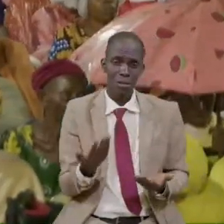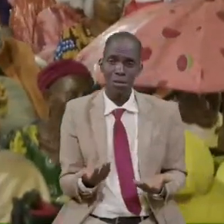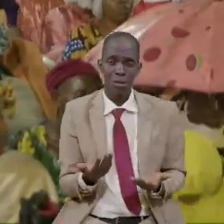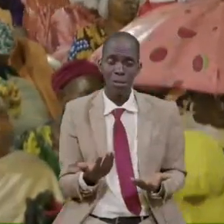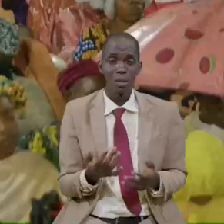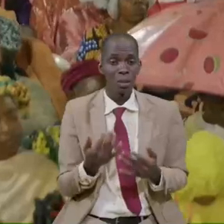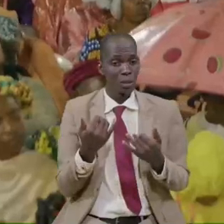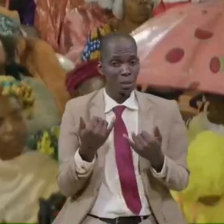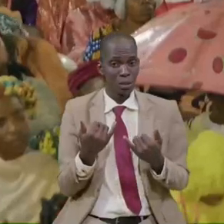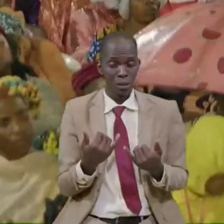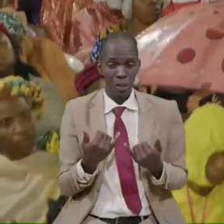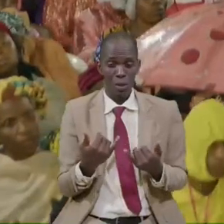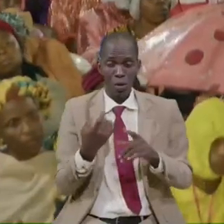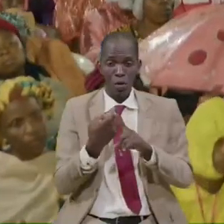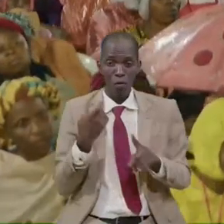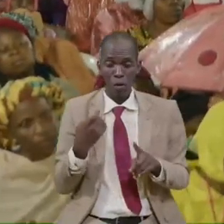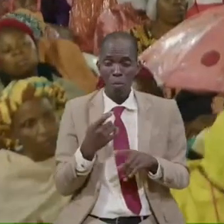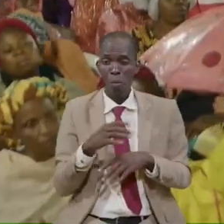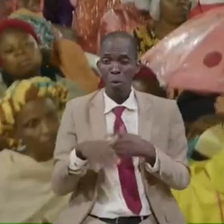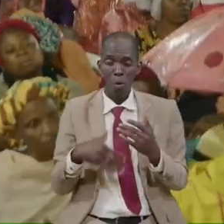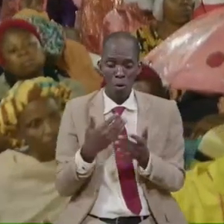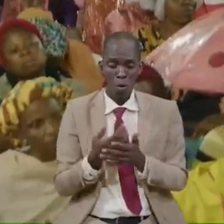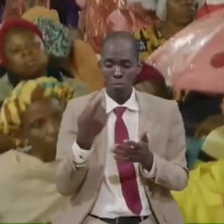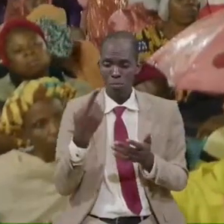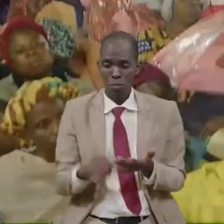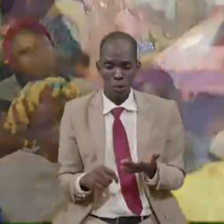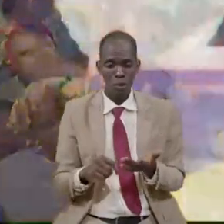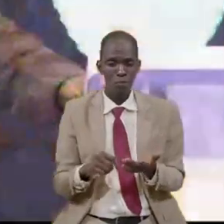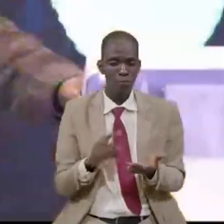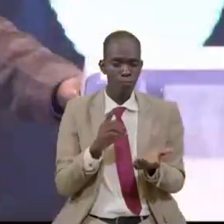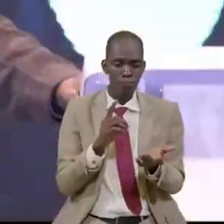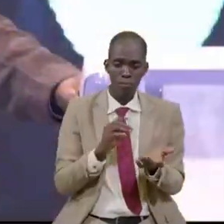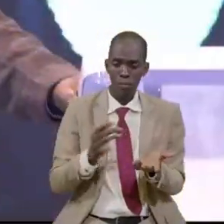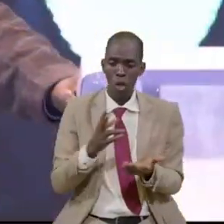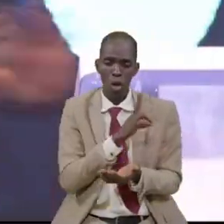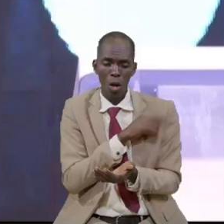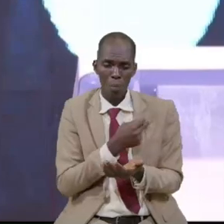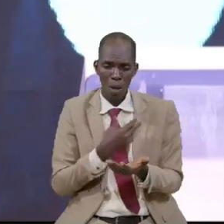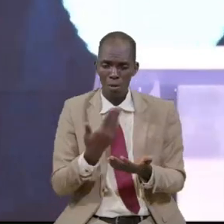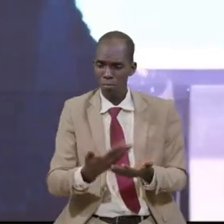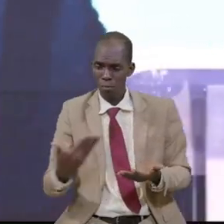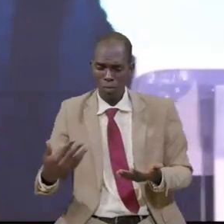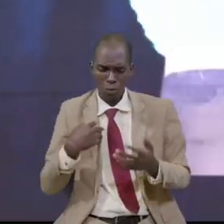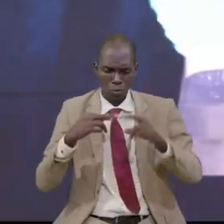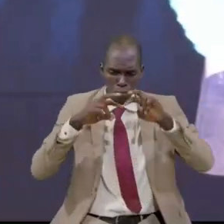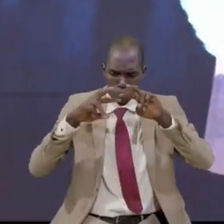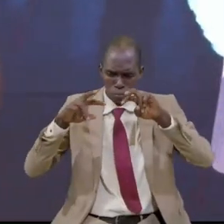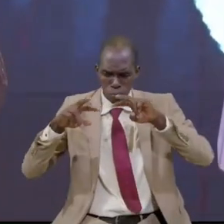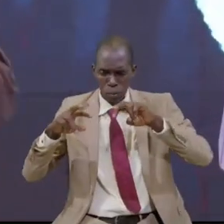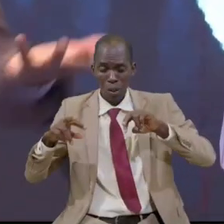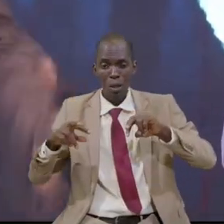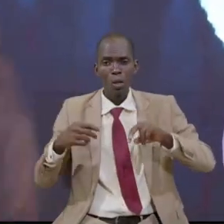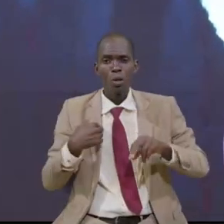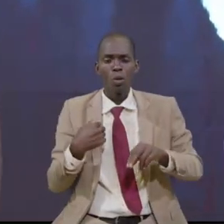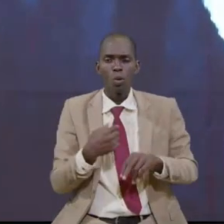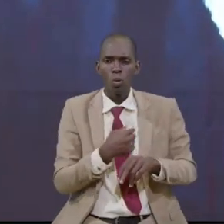que par expérience et par les instruments et les analyses qu'on a faites,